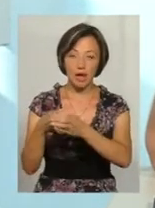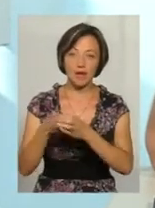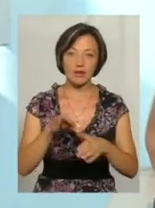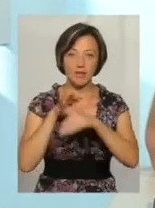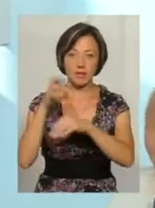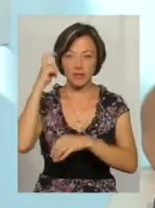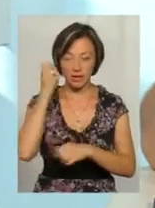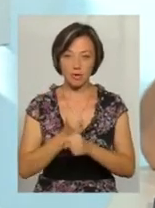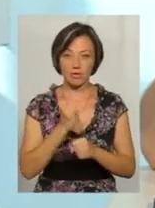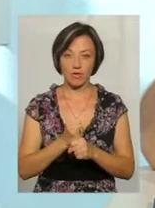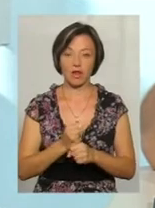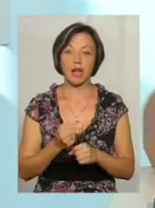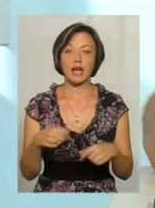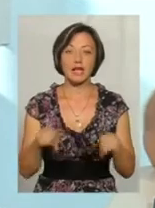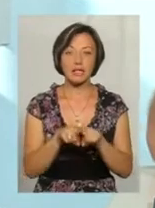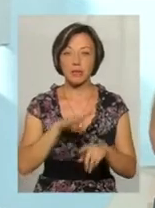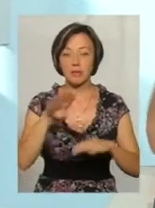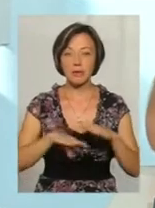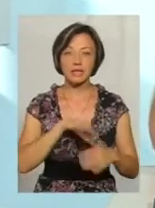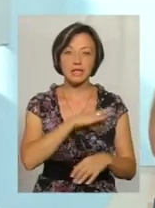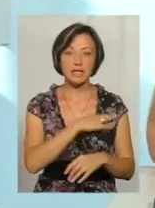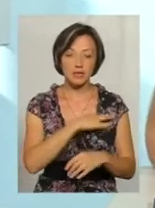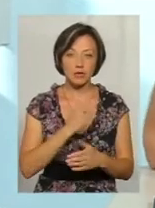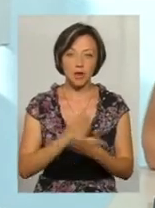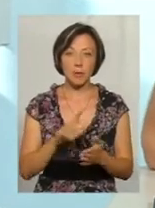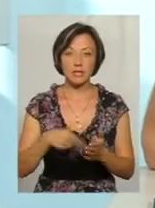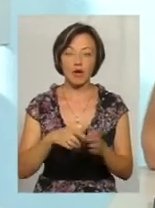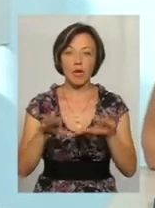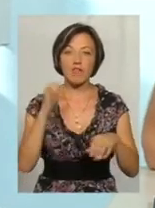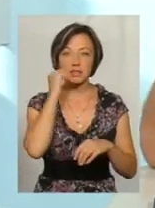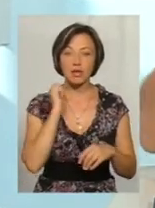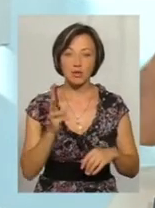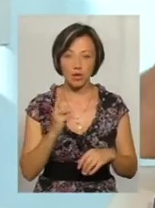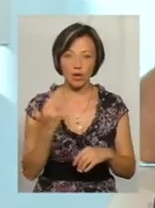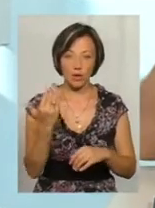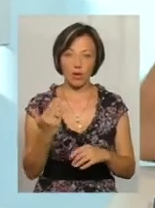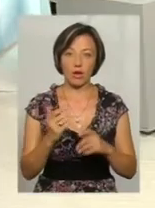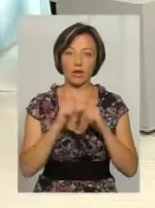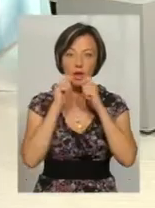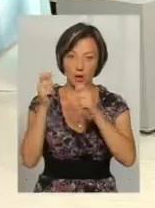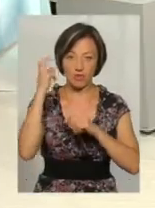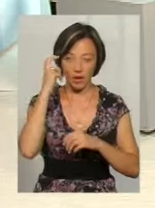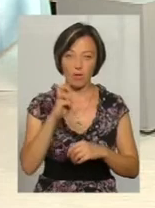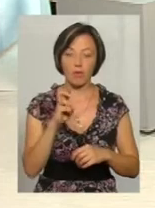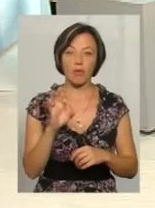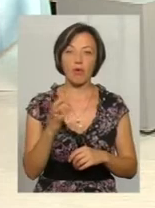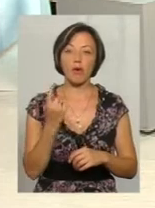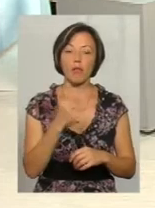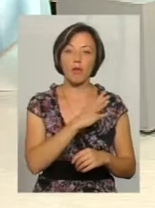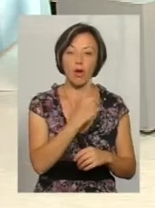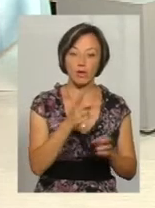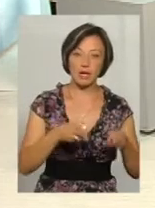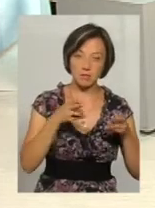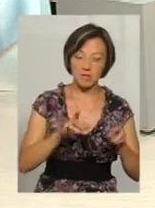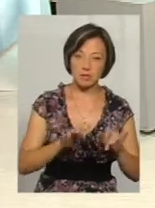ними працювала. Так само під слідством знаходився міський голова Староконстантинова, його на грамоту в Київ. Була одна кримінальна справа, коли